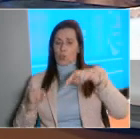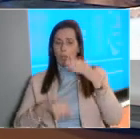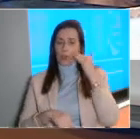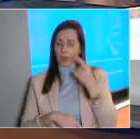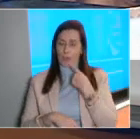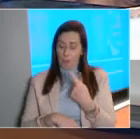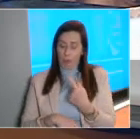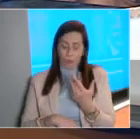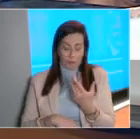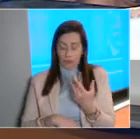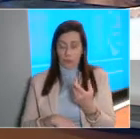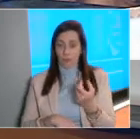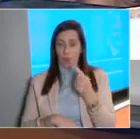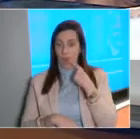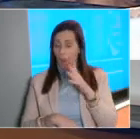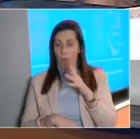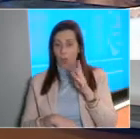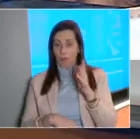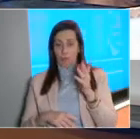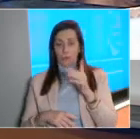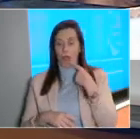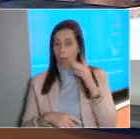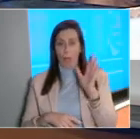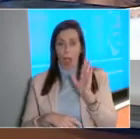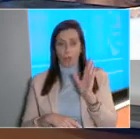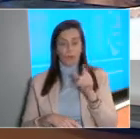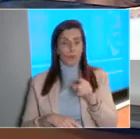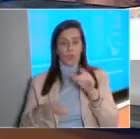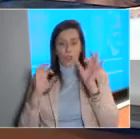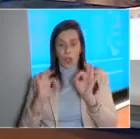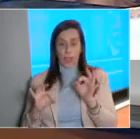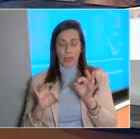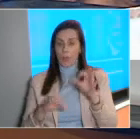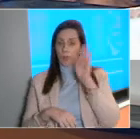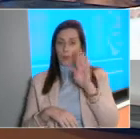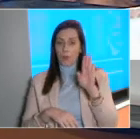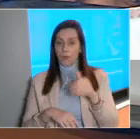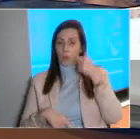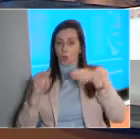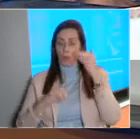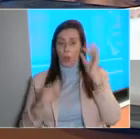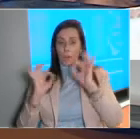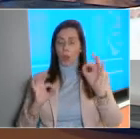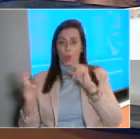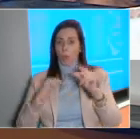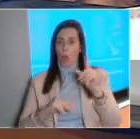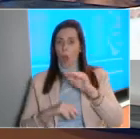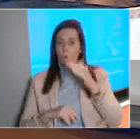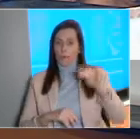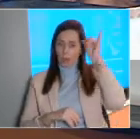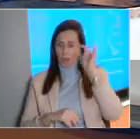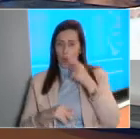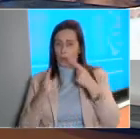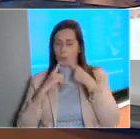ובעצם אמר וגילה, אגב, און קאמרה, לא באיזשהו תדרוך אוף דה רקורד, שבעצם נתניהו ופומפאו בכלל לא דיברו על סיפוח הבקעה וזה לא